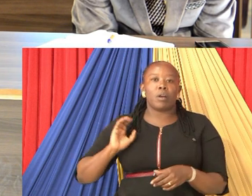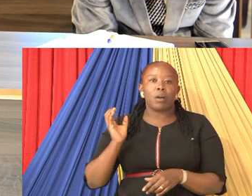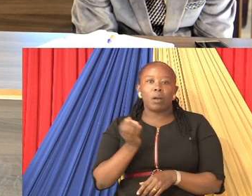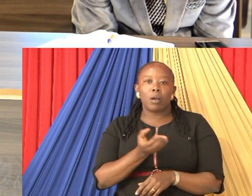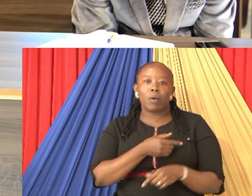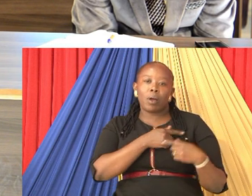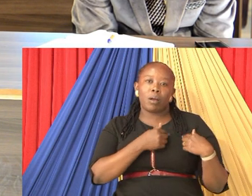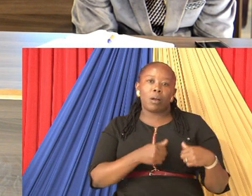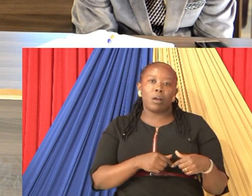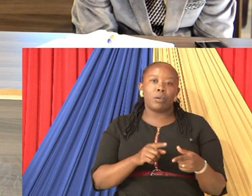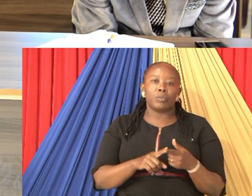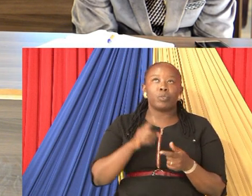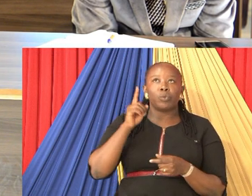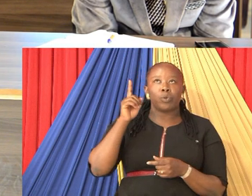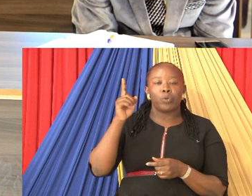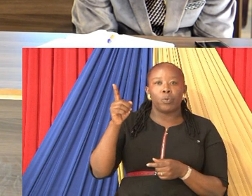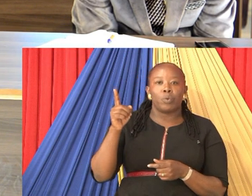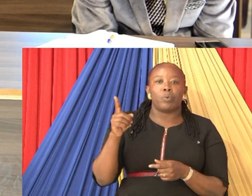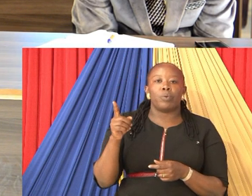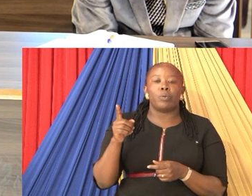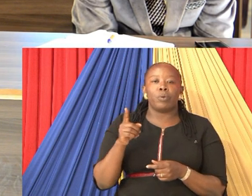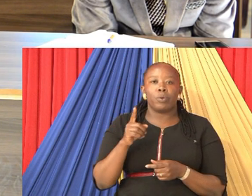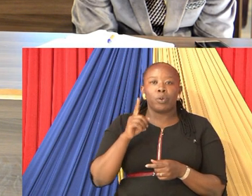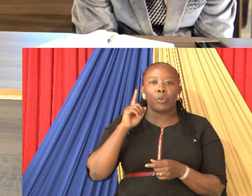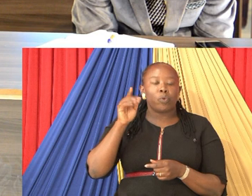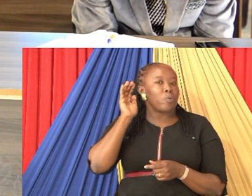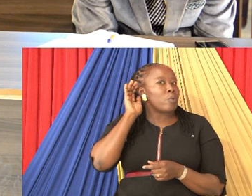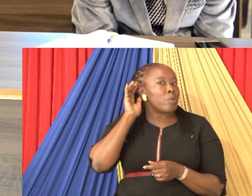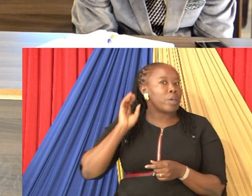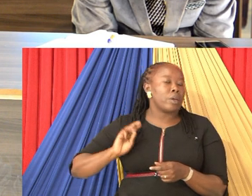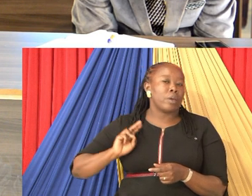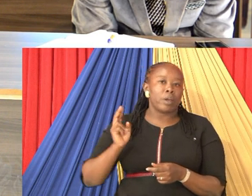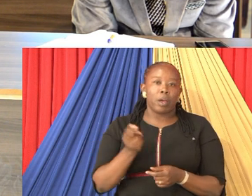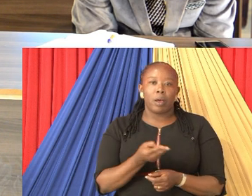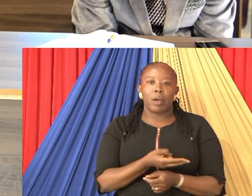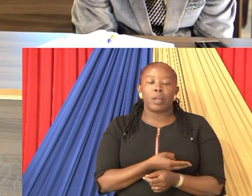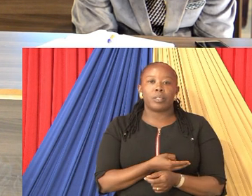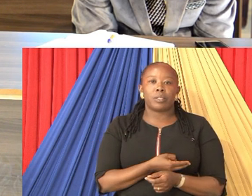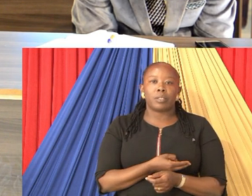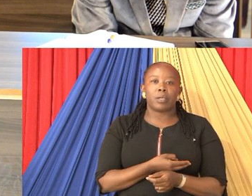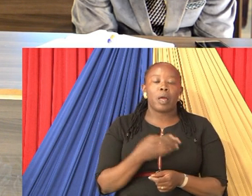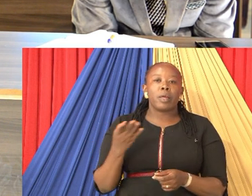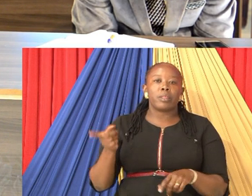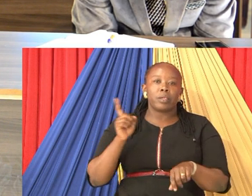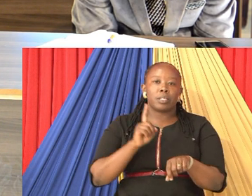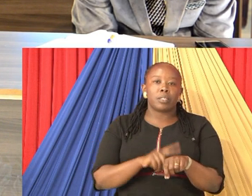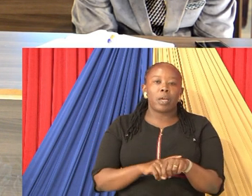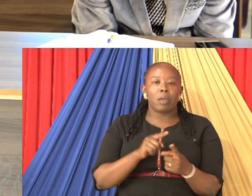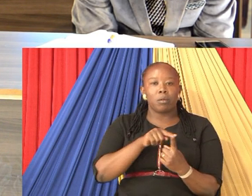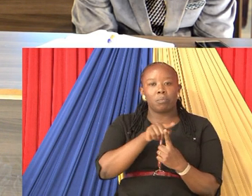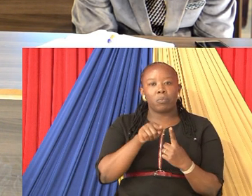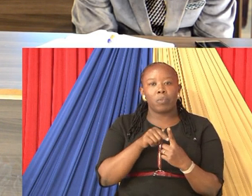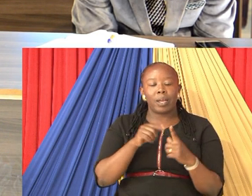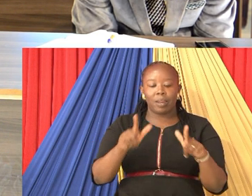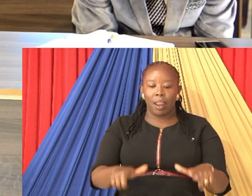kwao, kwako wewe Mungu, ili ukaweze kutusikia na kusikia kilio chetu. Wakati huu ambao ni